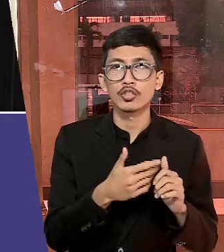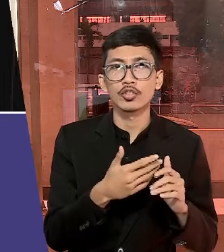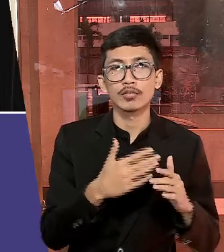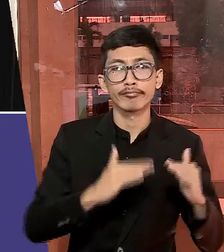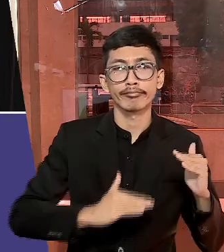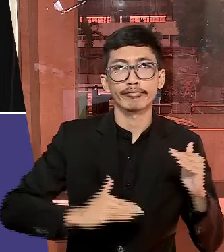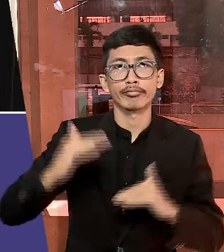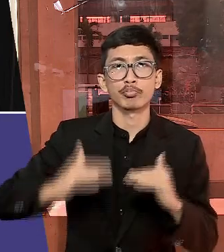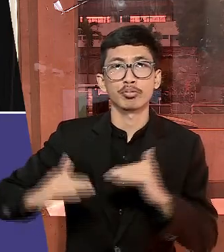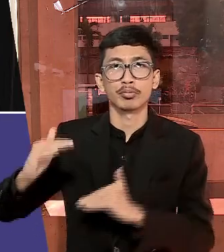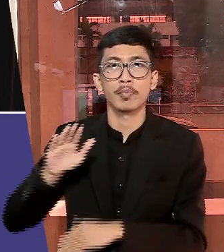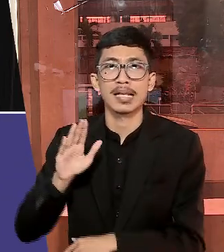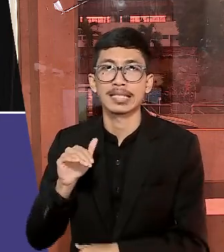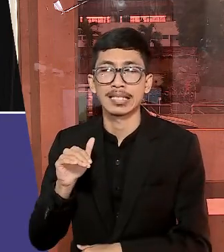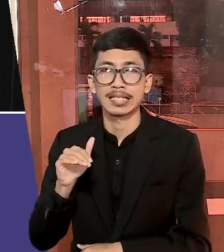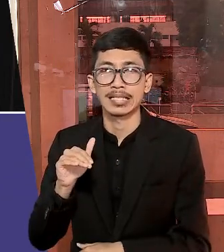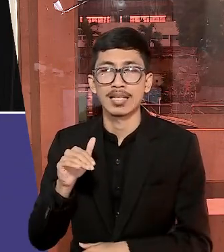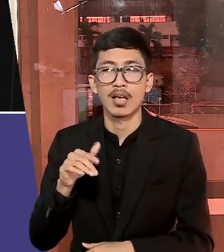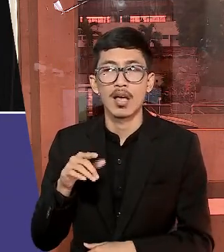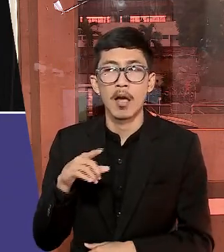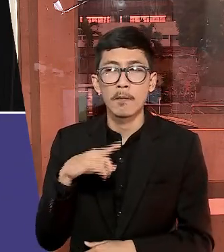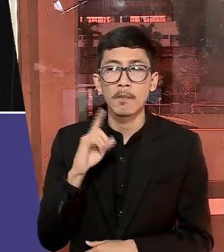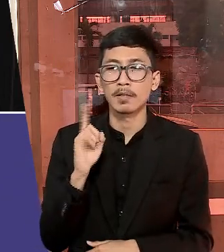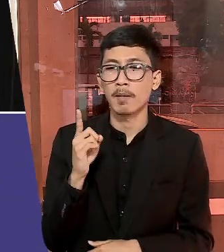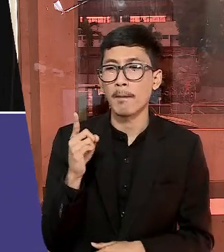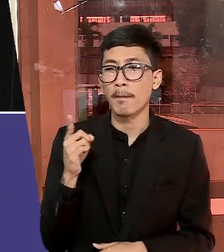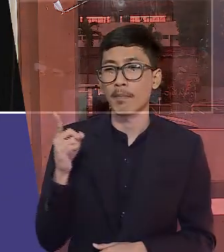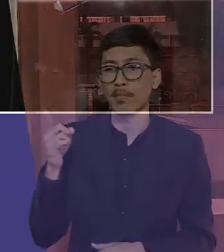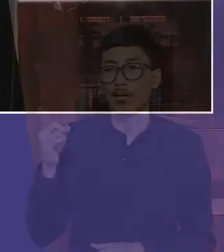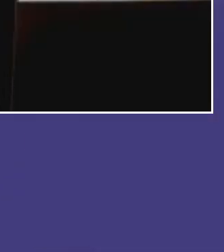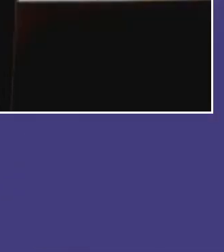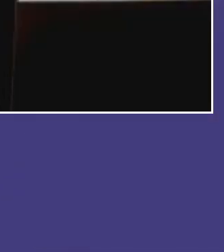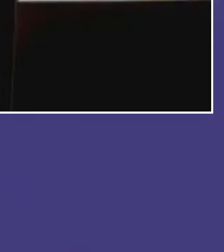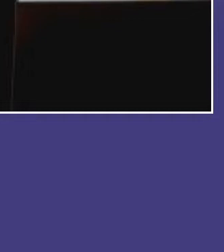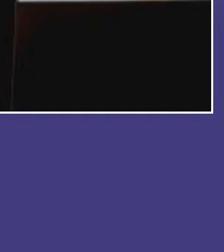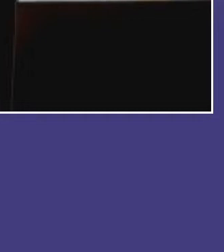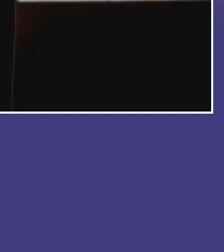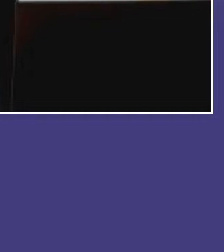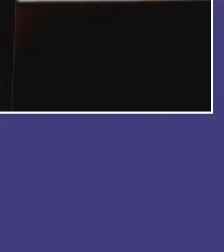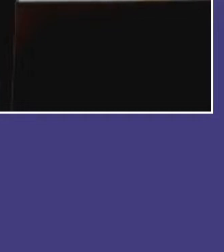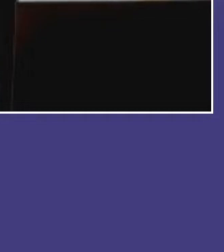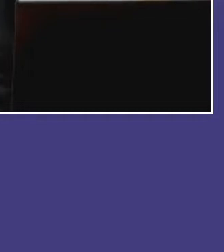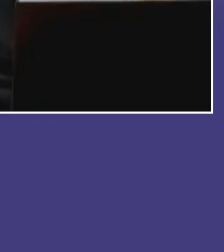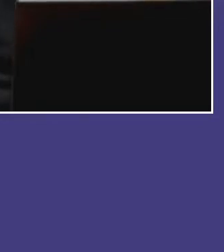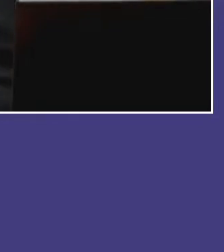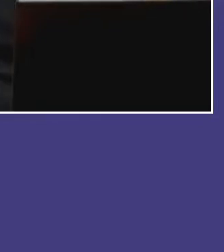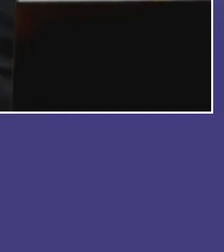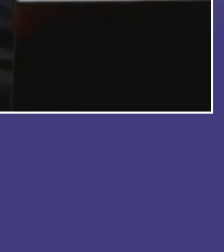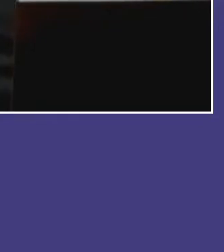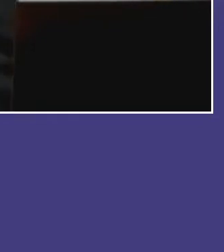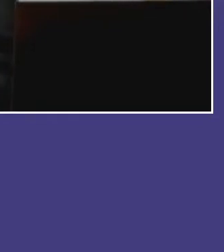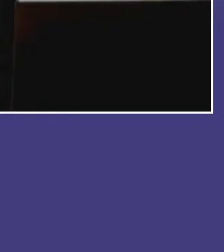meningkat apa sebetulnya penyebab dari penularan yang masih tinggi di sana Pak dubes as Oh iya terima kasih Mas ada